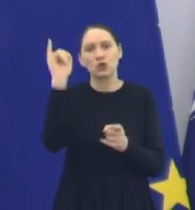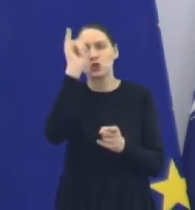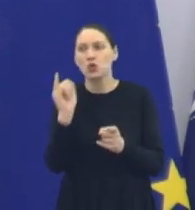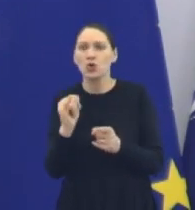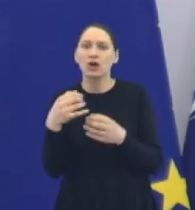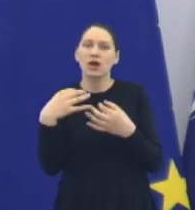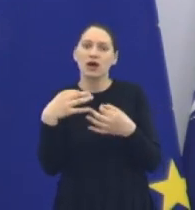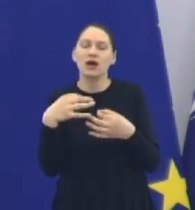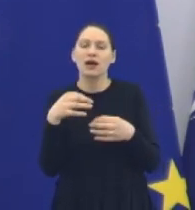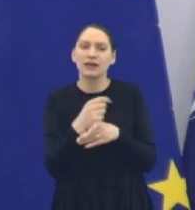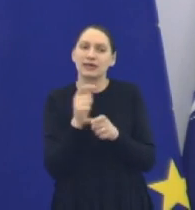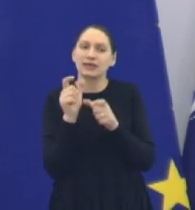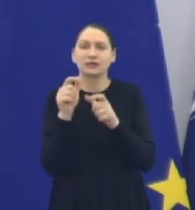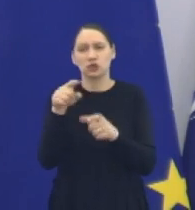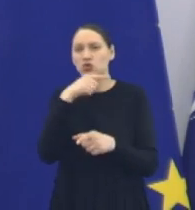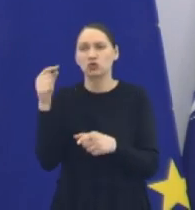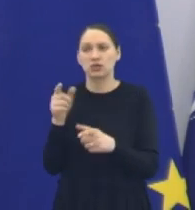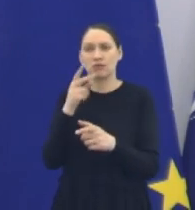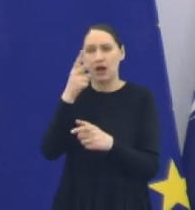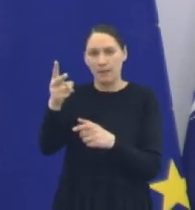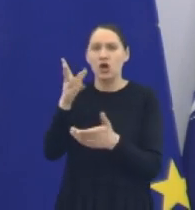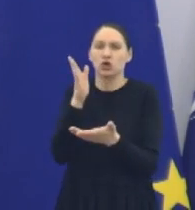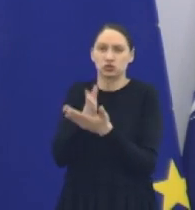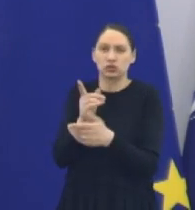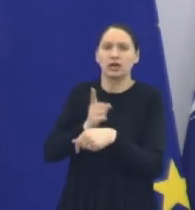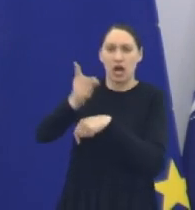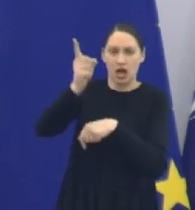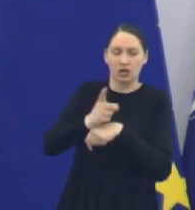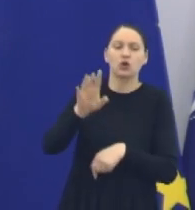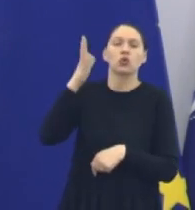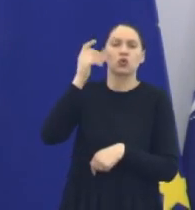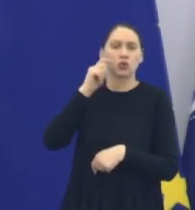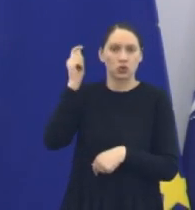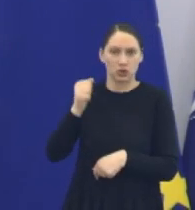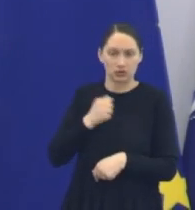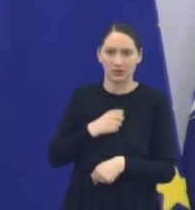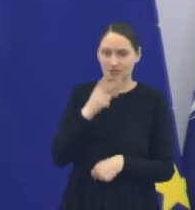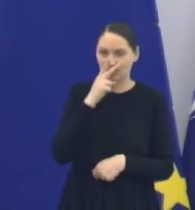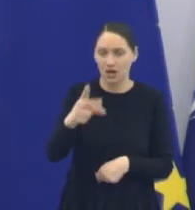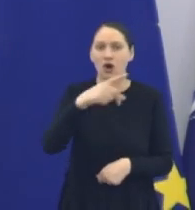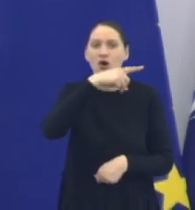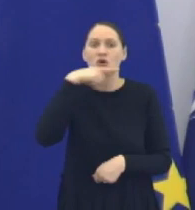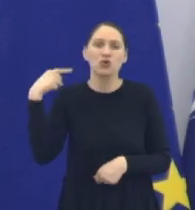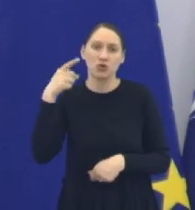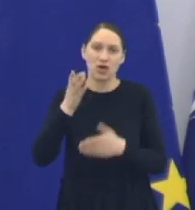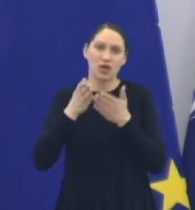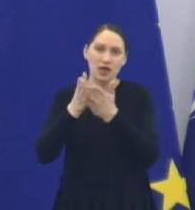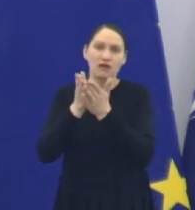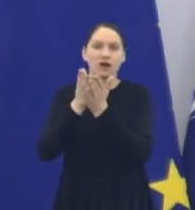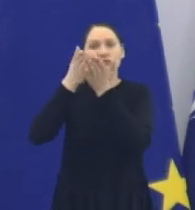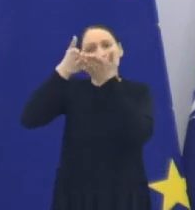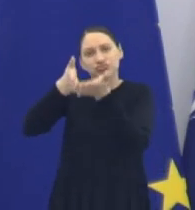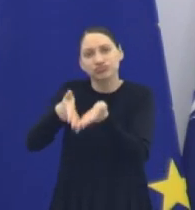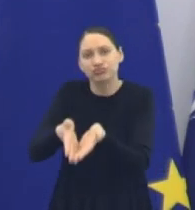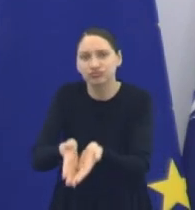jausti grėsmę ir jūroje. Taip mes matome, kad kai kurie Rusijos laivai ima ir pradeda skęsti arba juose vyksta